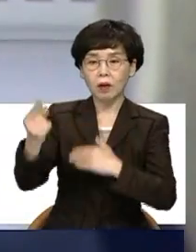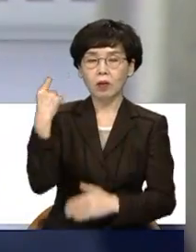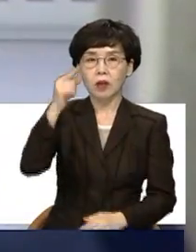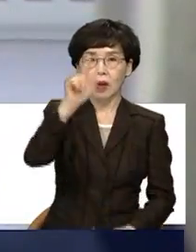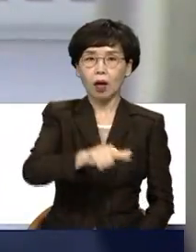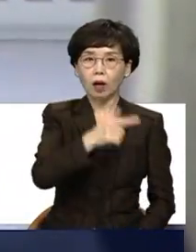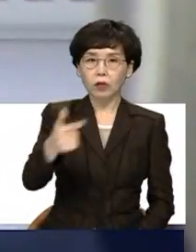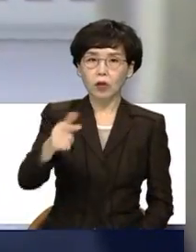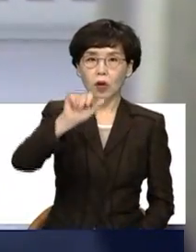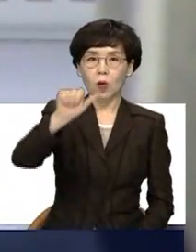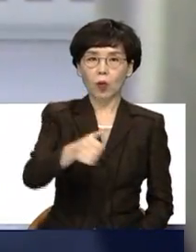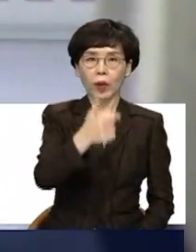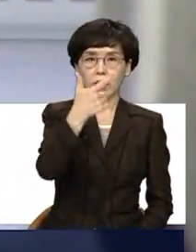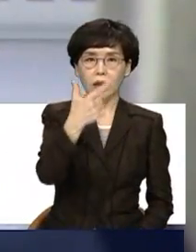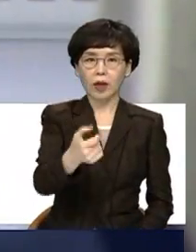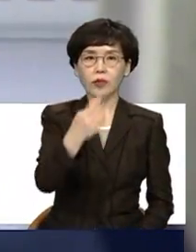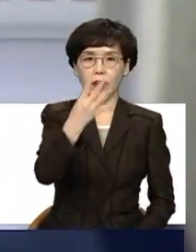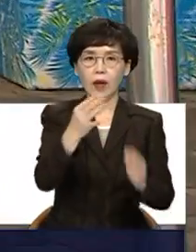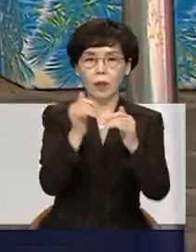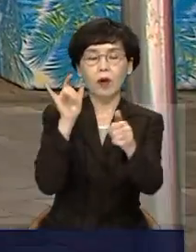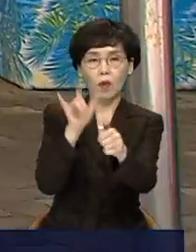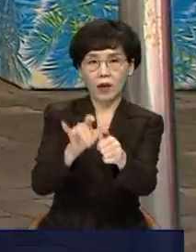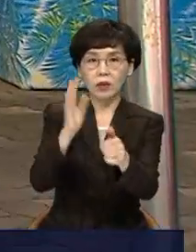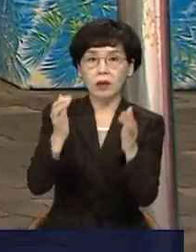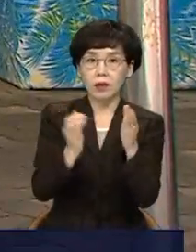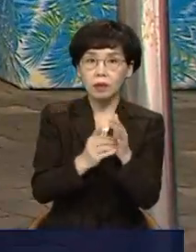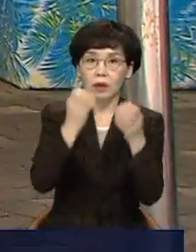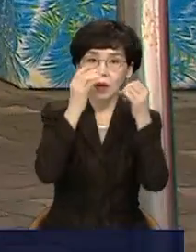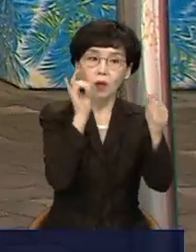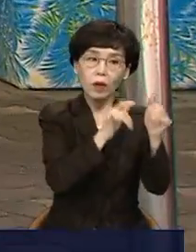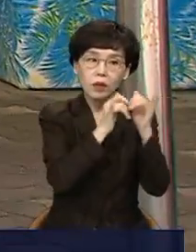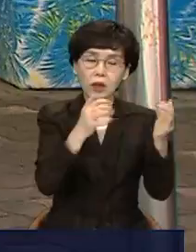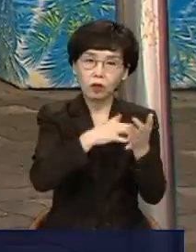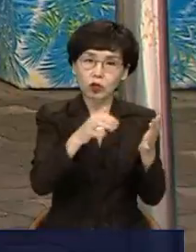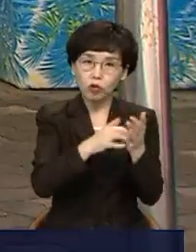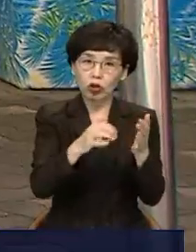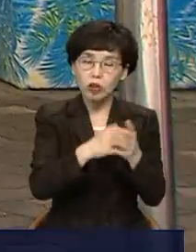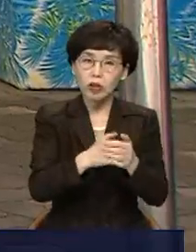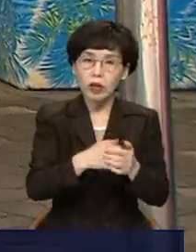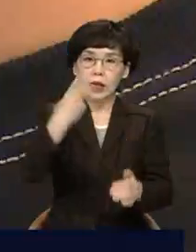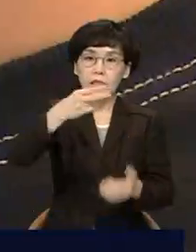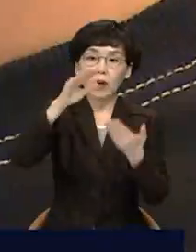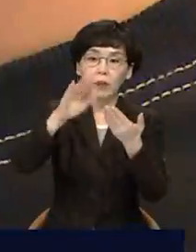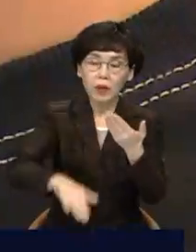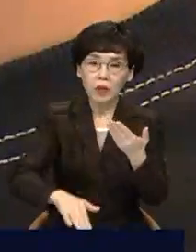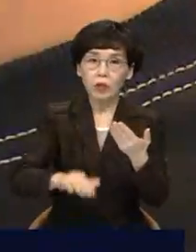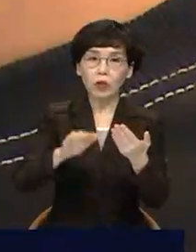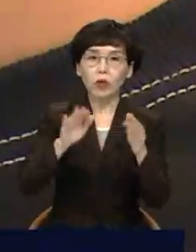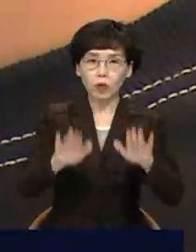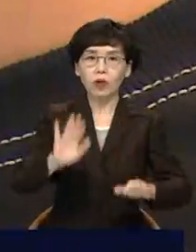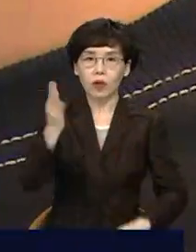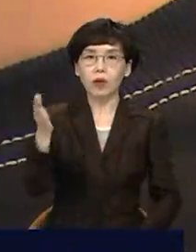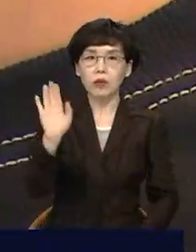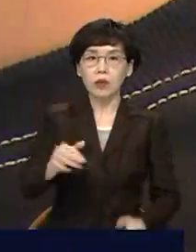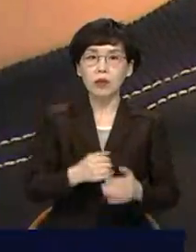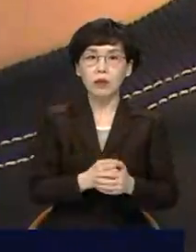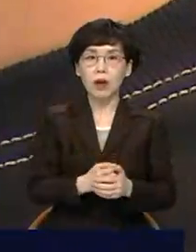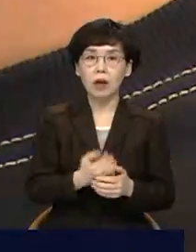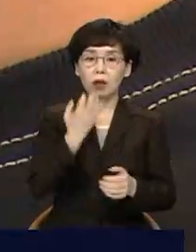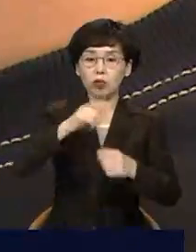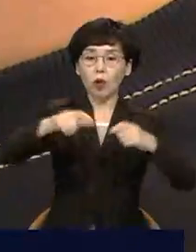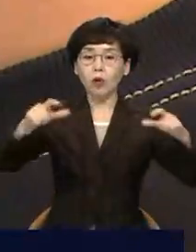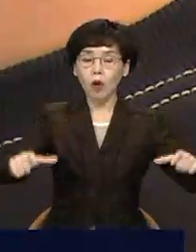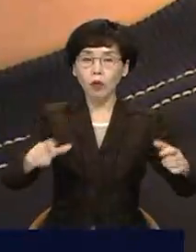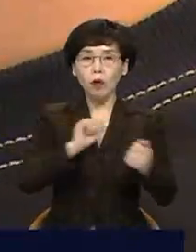500 60 4명의 확진 자가 나왔습니다 신규 악진 자수는 하루만에 2000명 아래로 떨어 졌지만 수도권 중심의 확산 3 는